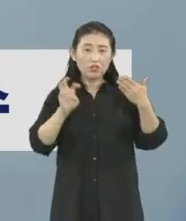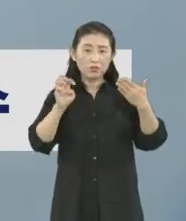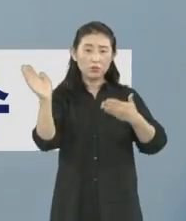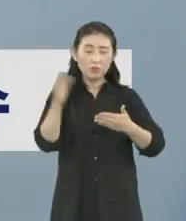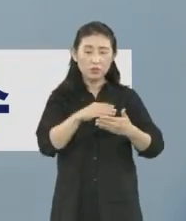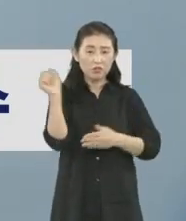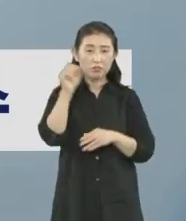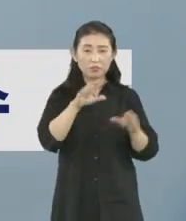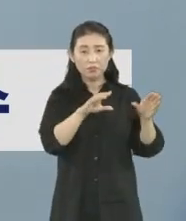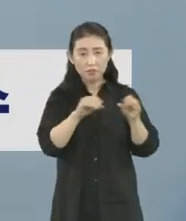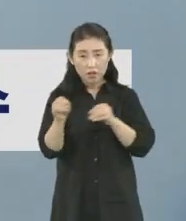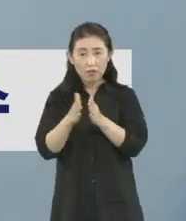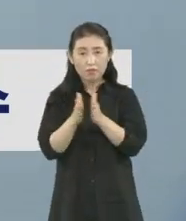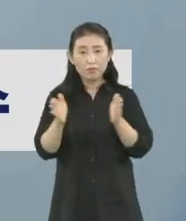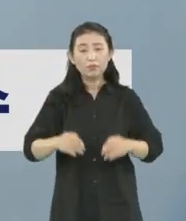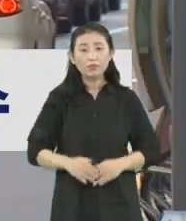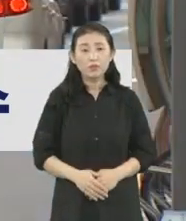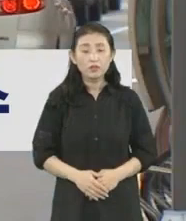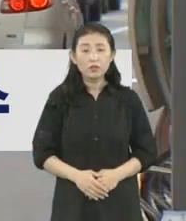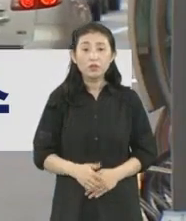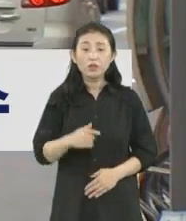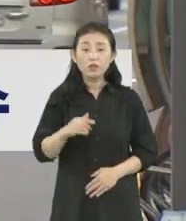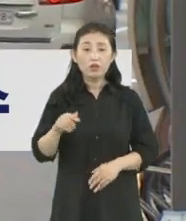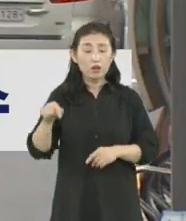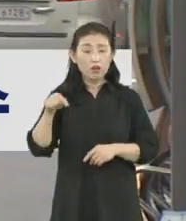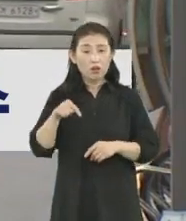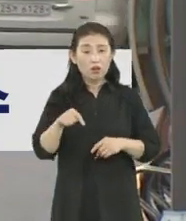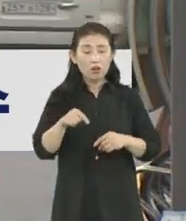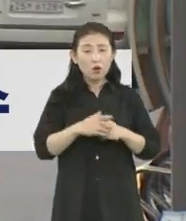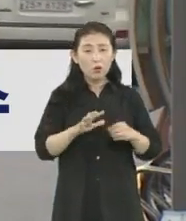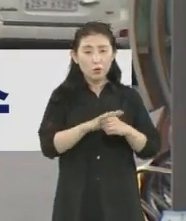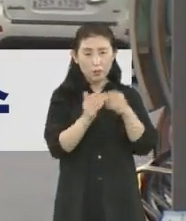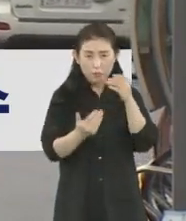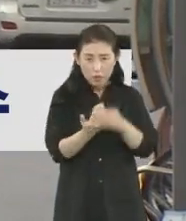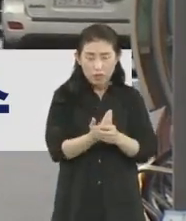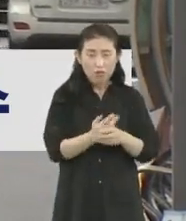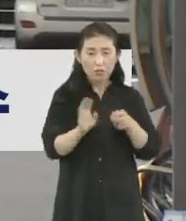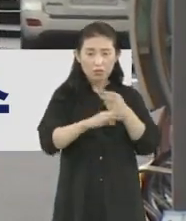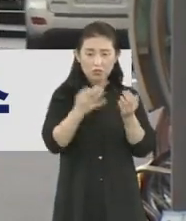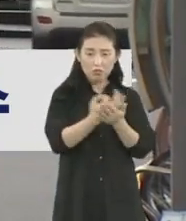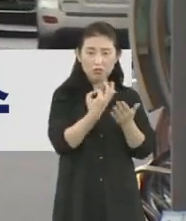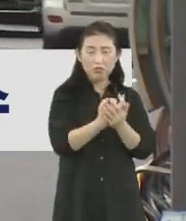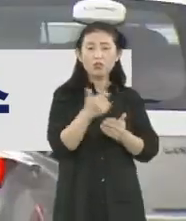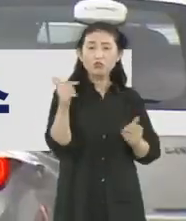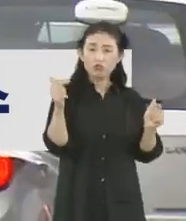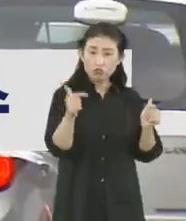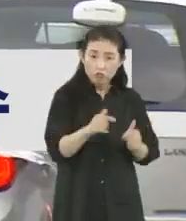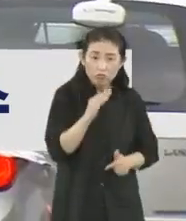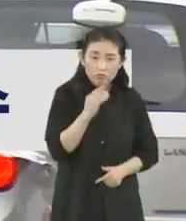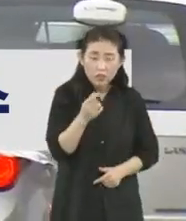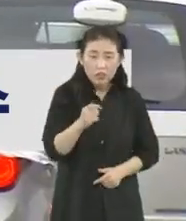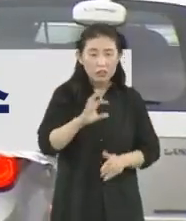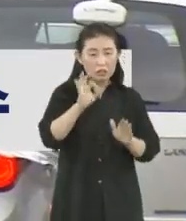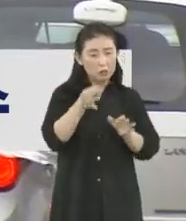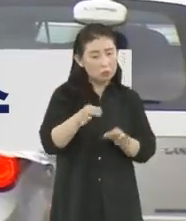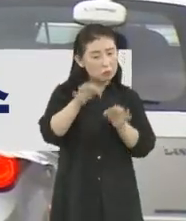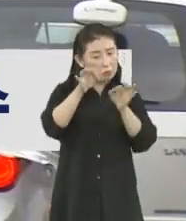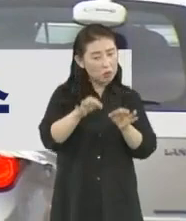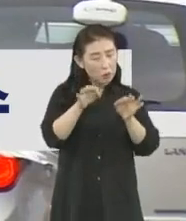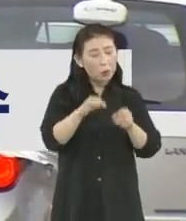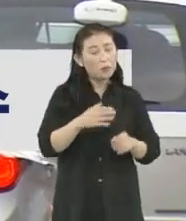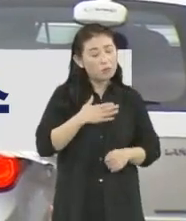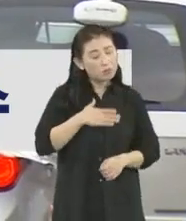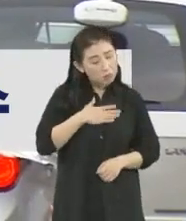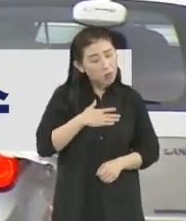총 파업에 돌입하게 됩니다 노조는 코론 알고 여파로 시내버스 수익이 감소한 점을 고려해 임금 협상 에 대해서는